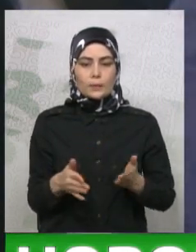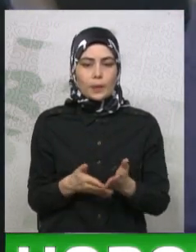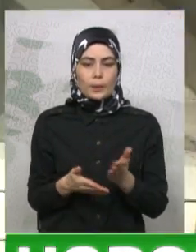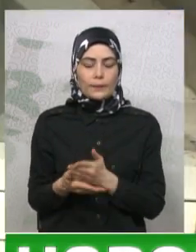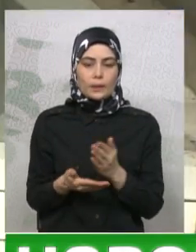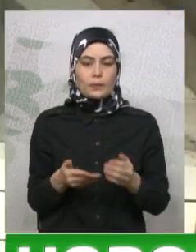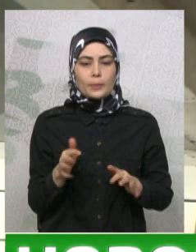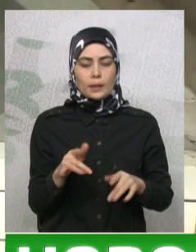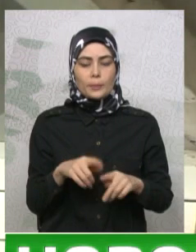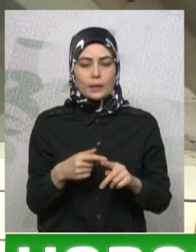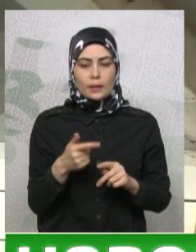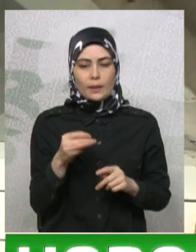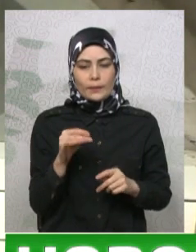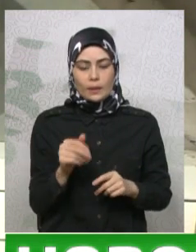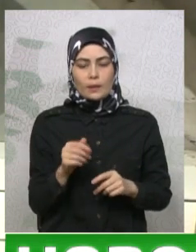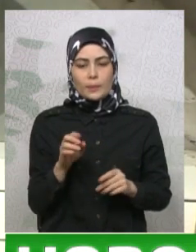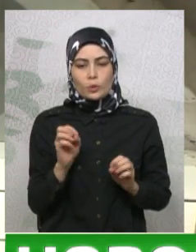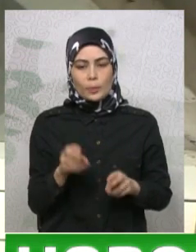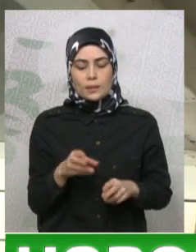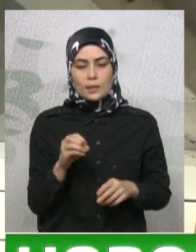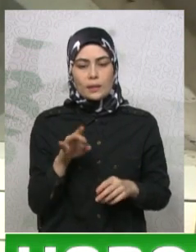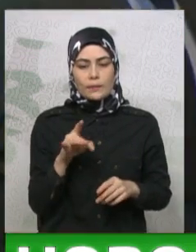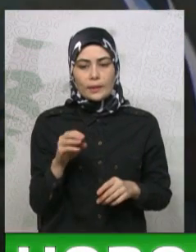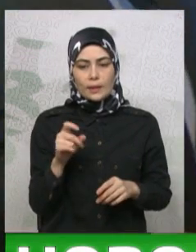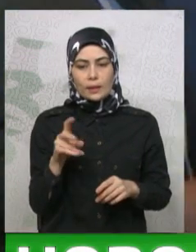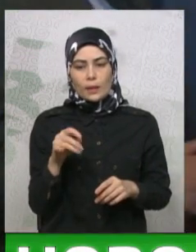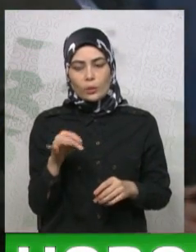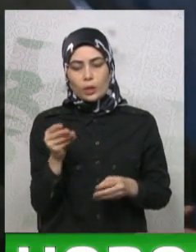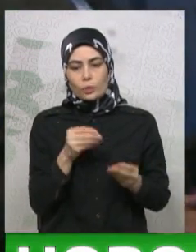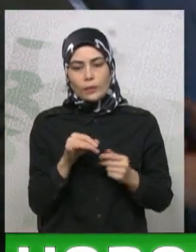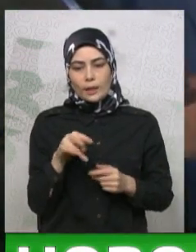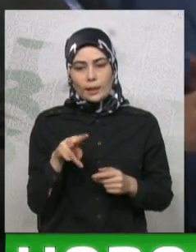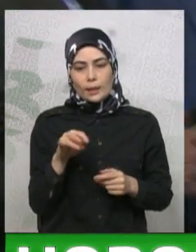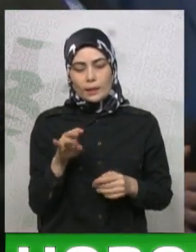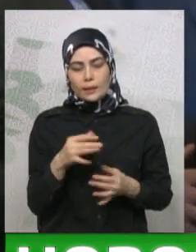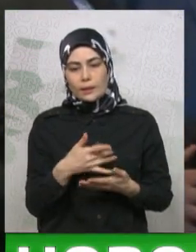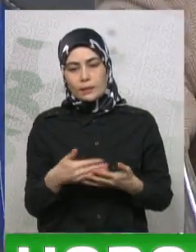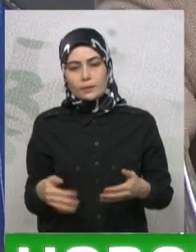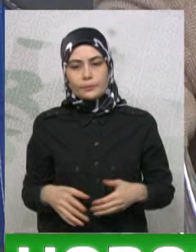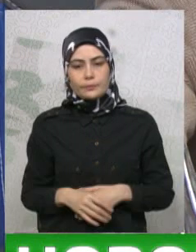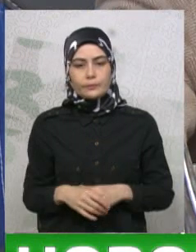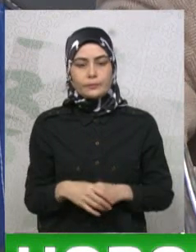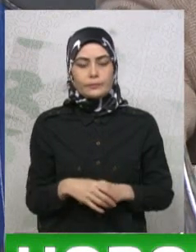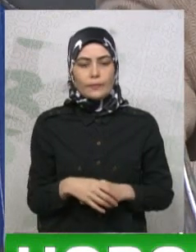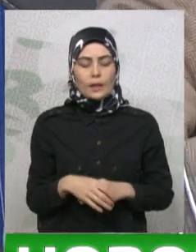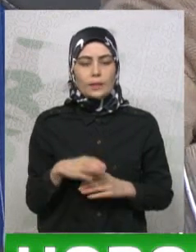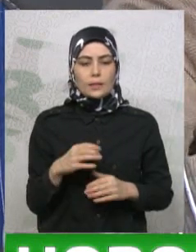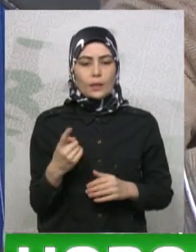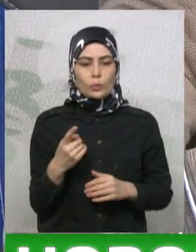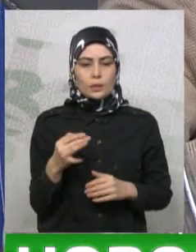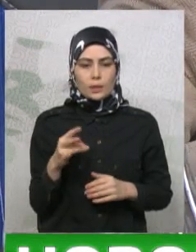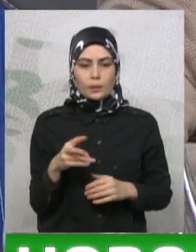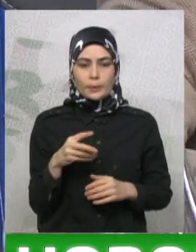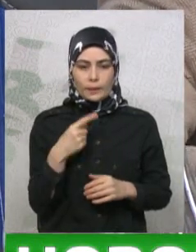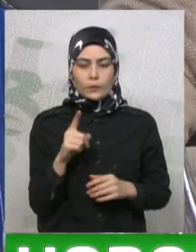– программирование, графика, кибербезопасность, сетевые технологии, искусственный интеллект и не только. С одной стороны, как мы уже